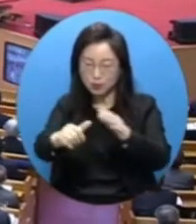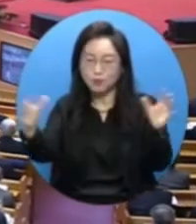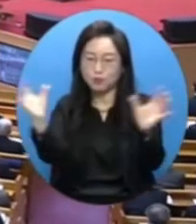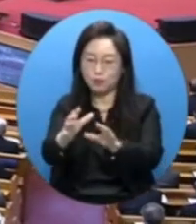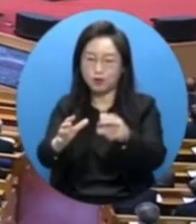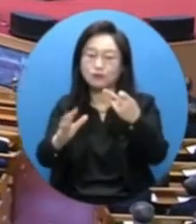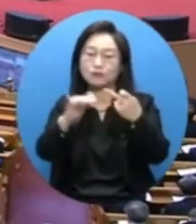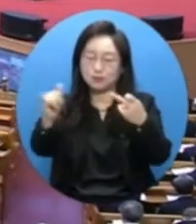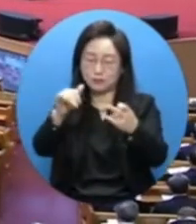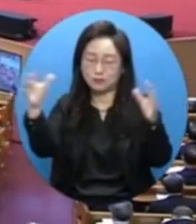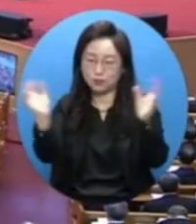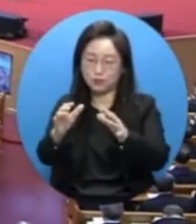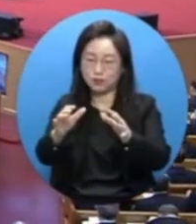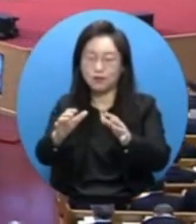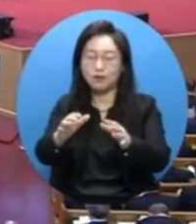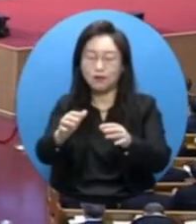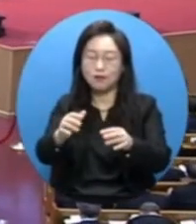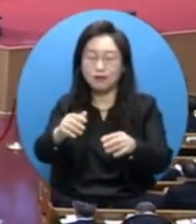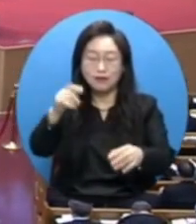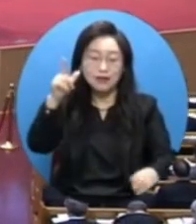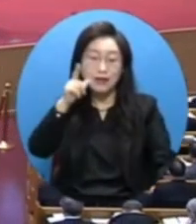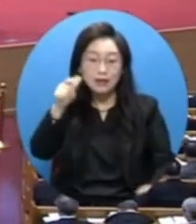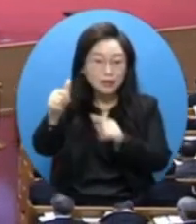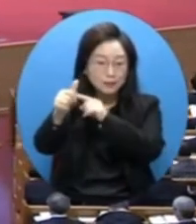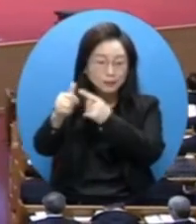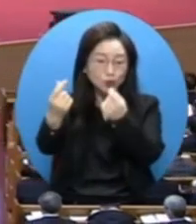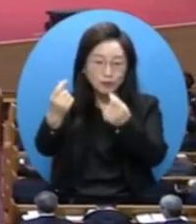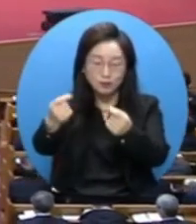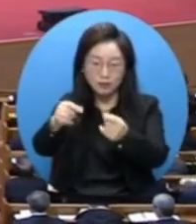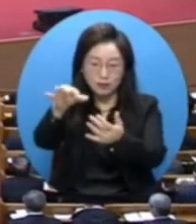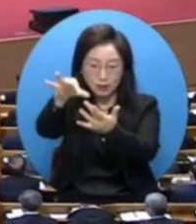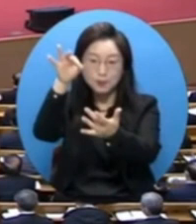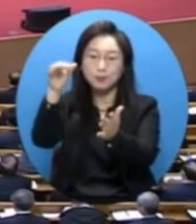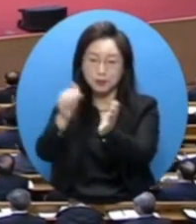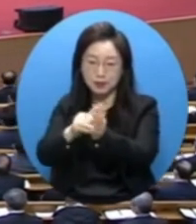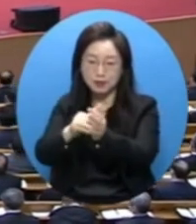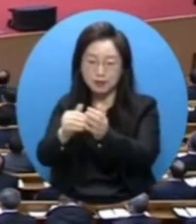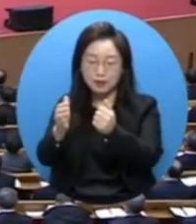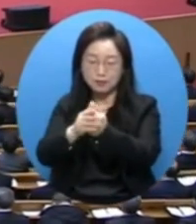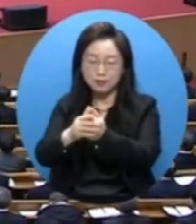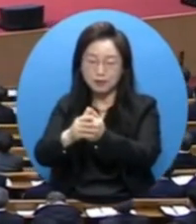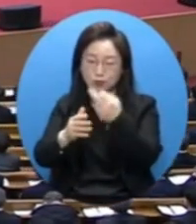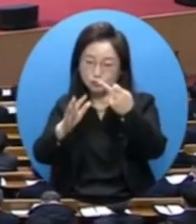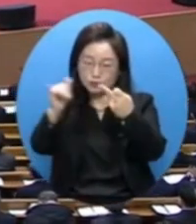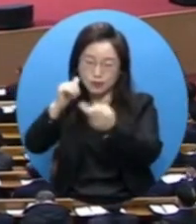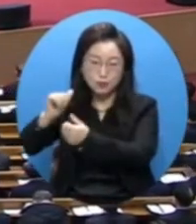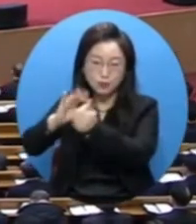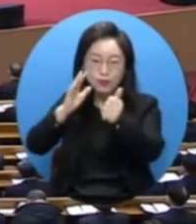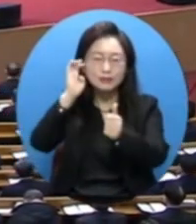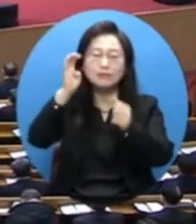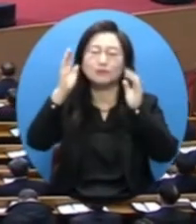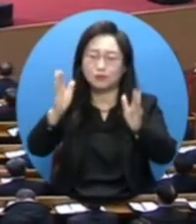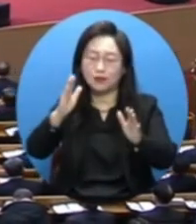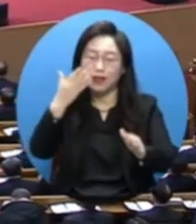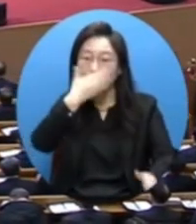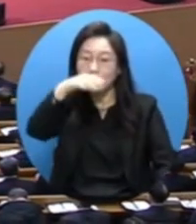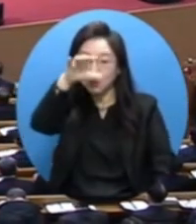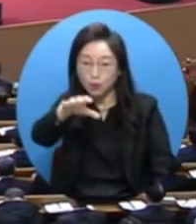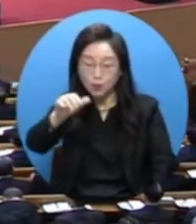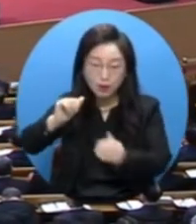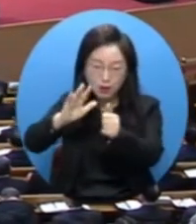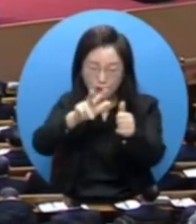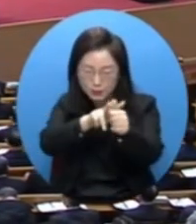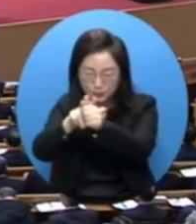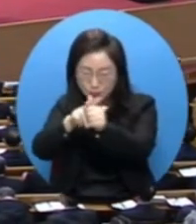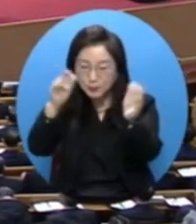대표로 뽑아서 보내줬습니다 40일 동안 가나안 청탐하고 돌아왔는데 12명 중에 10명이 부정적인 복을